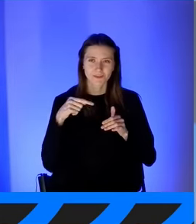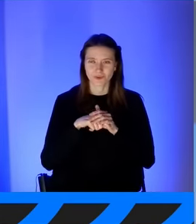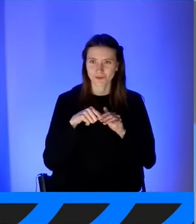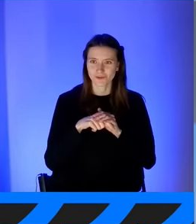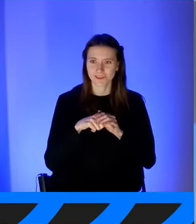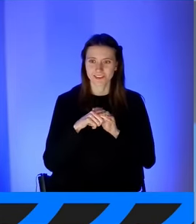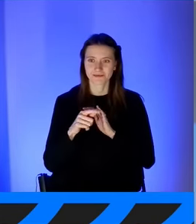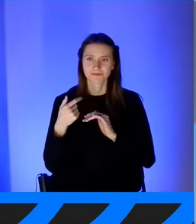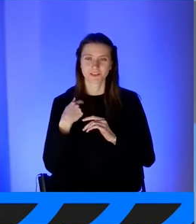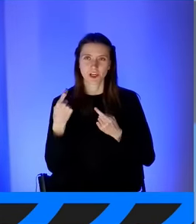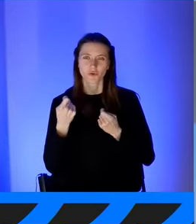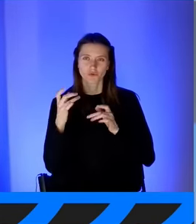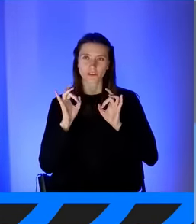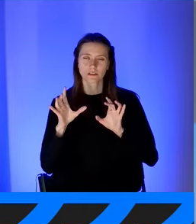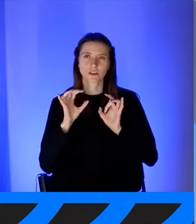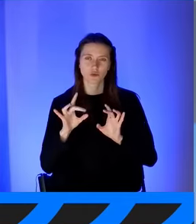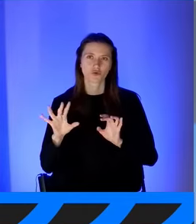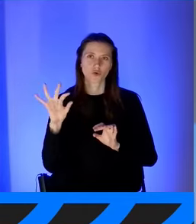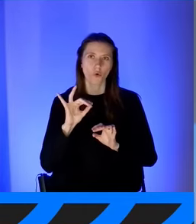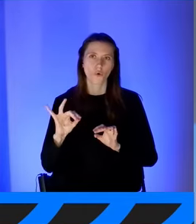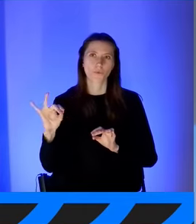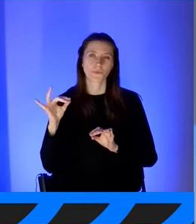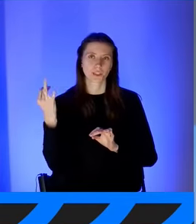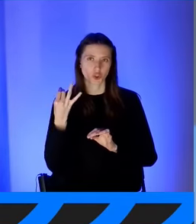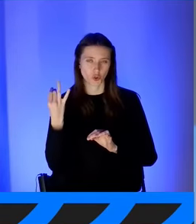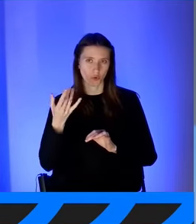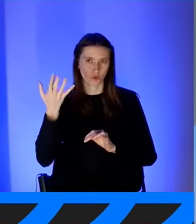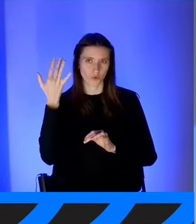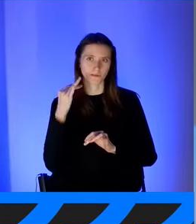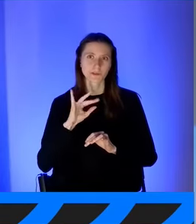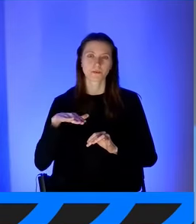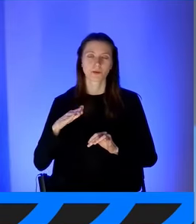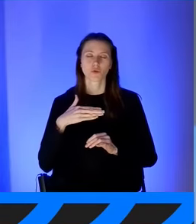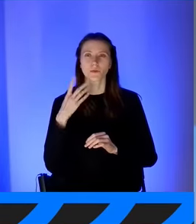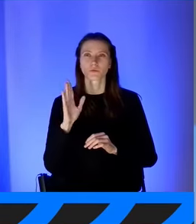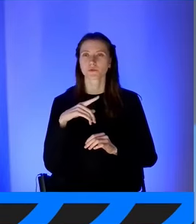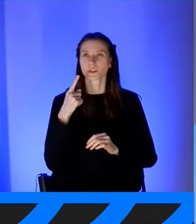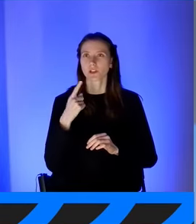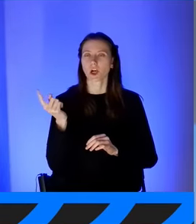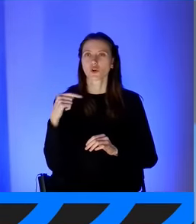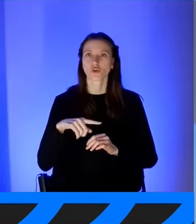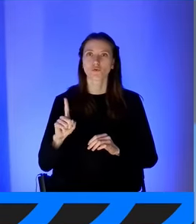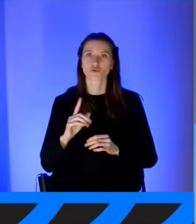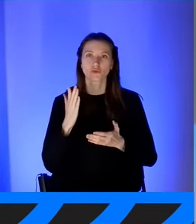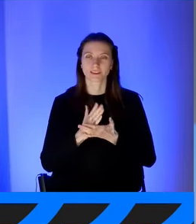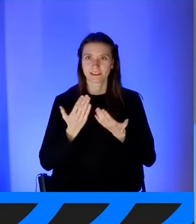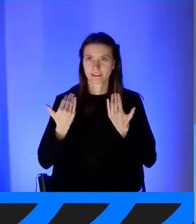сделаю некоторую историческую ретроспективу и потом мы поговорим о том что есть сейчас и куда мы движемся